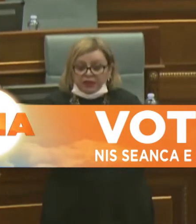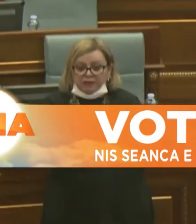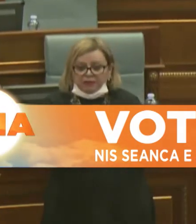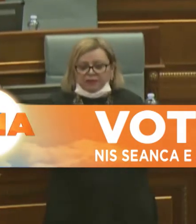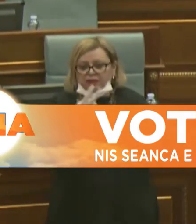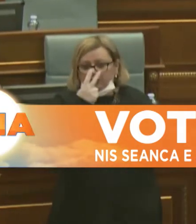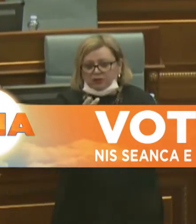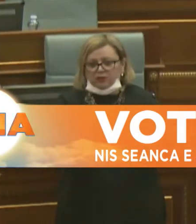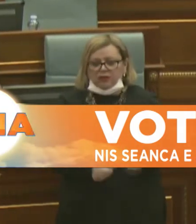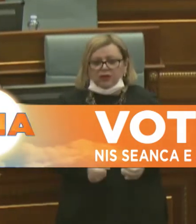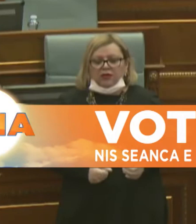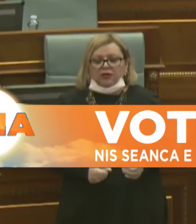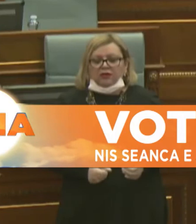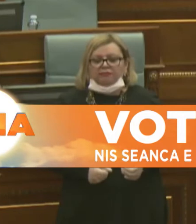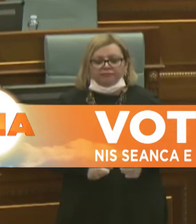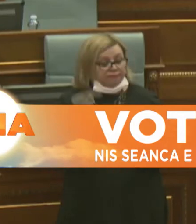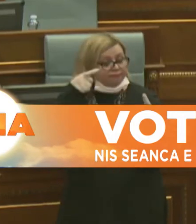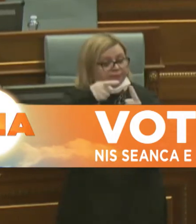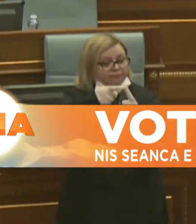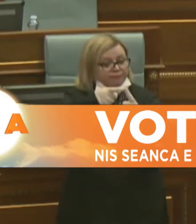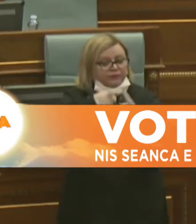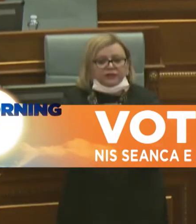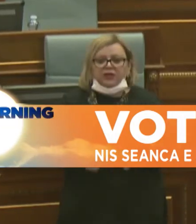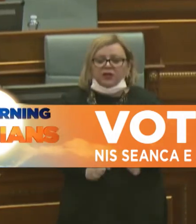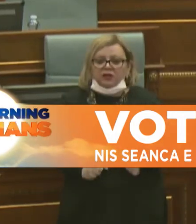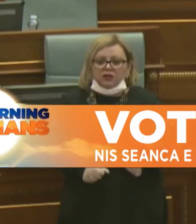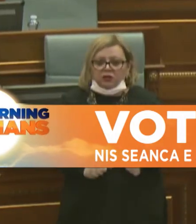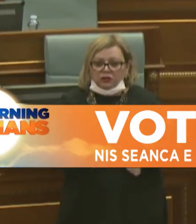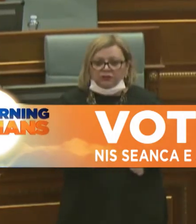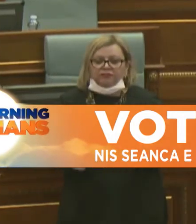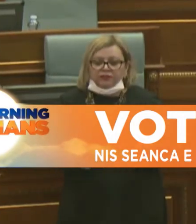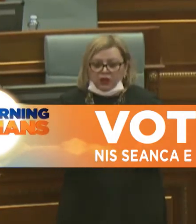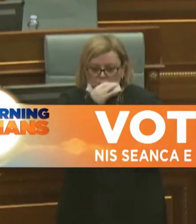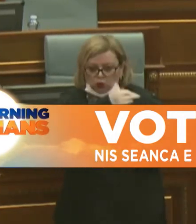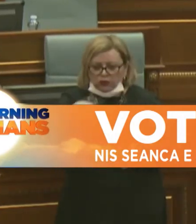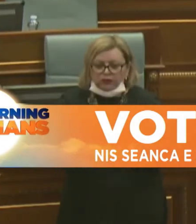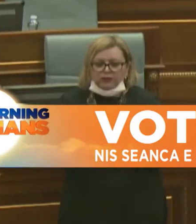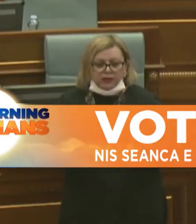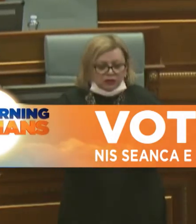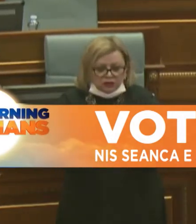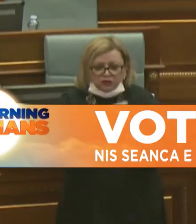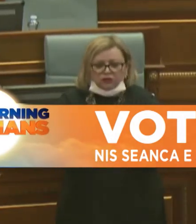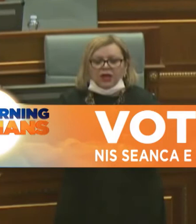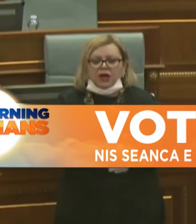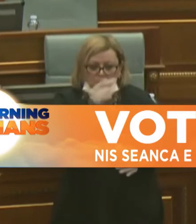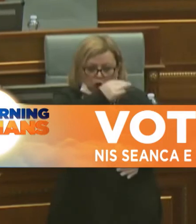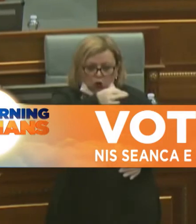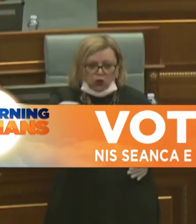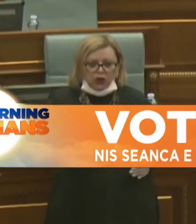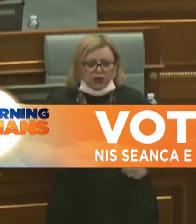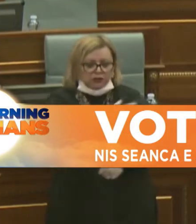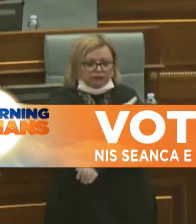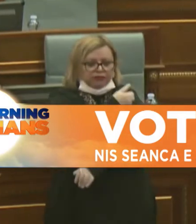të shpërthej. Prandaj për këtë qëllim duhet bëhet decentralizimi i kapaciteteve testuese në spitale rajonale, në